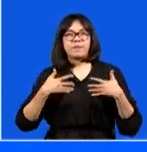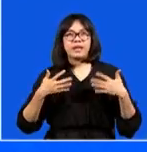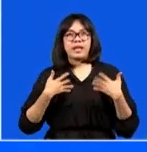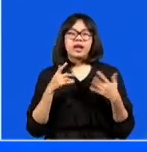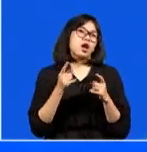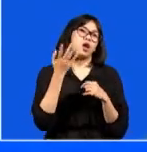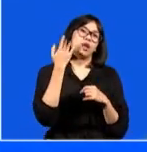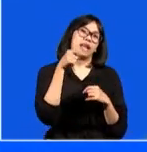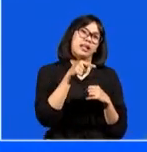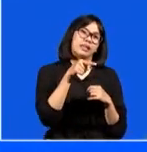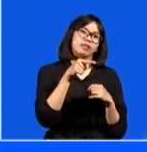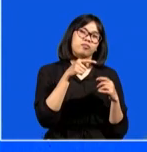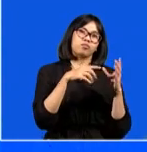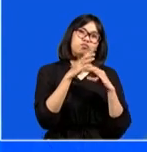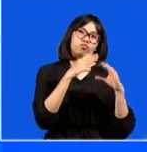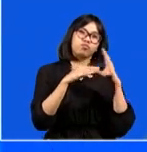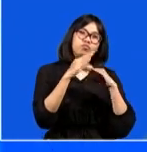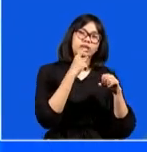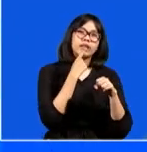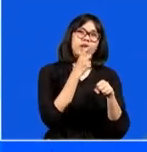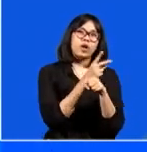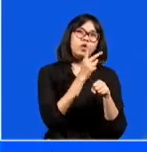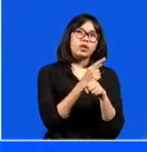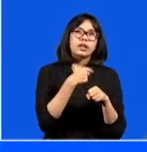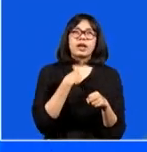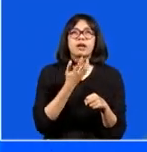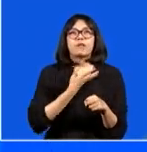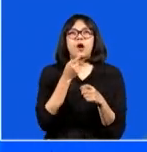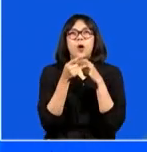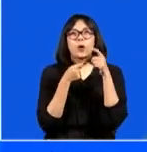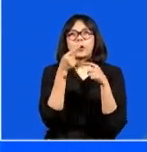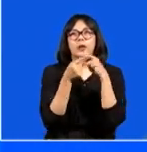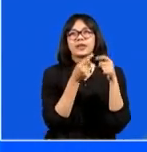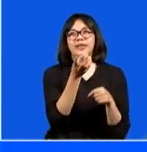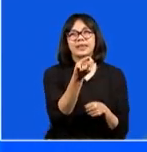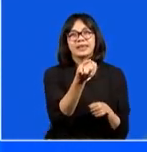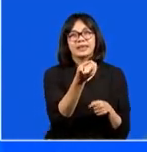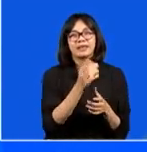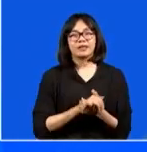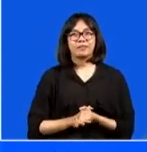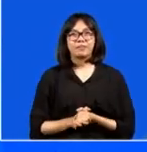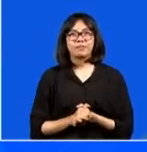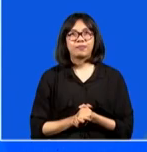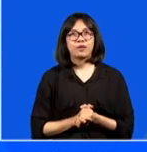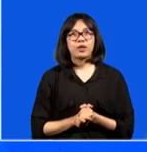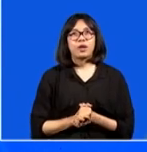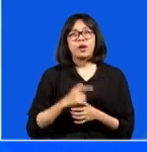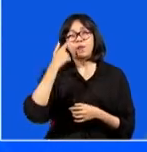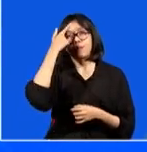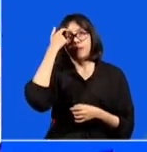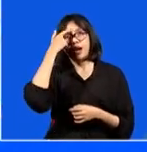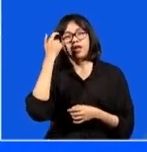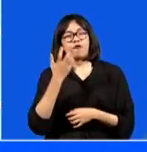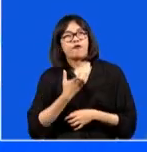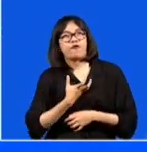kalau kita berbicara soal guru Oke saya juga mau cerita sedikit bahwa mata pelajaran favorit saya waktu